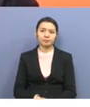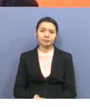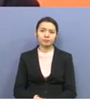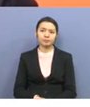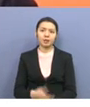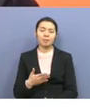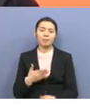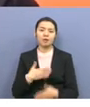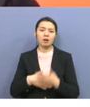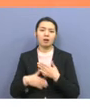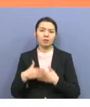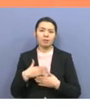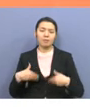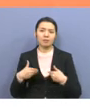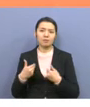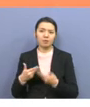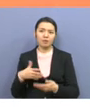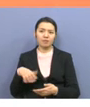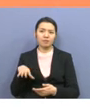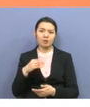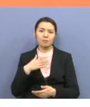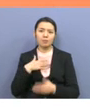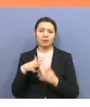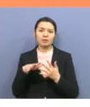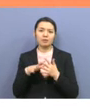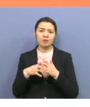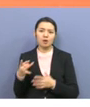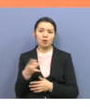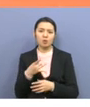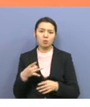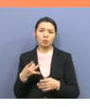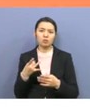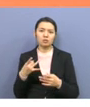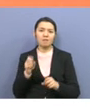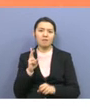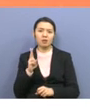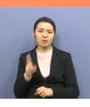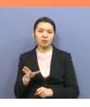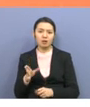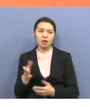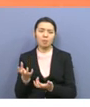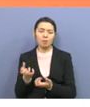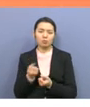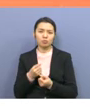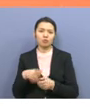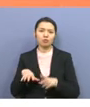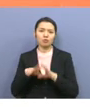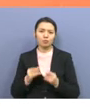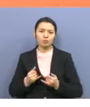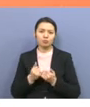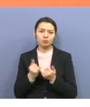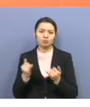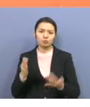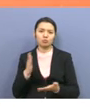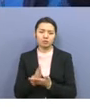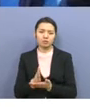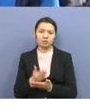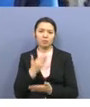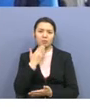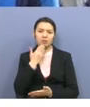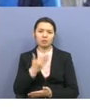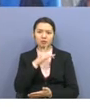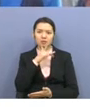құтты болсын, ағайын. Біз аудан халқының лайықты баспаналы болуына жағдай жасап келеміз. Соңғы